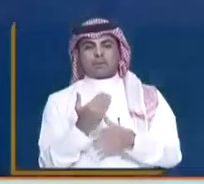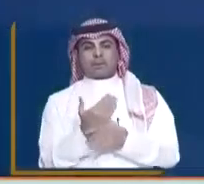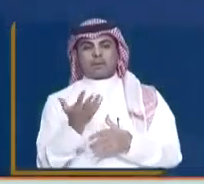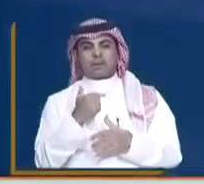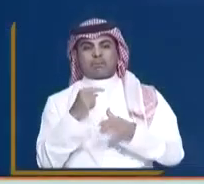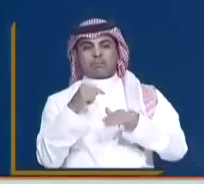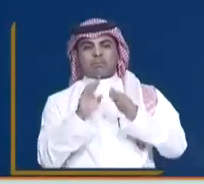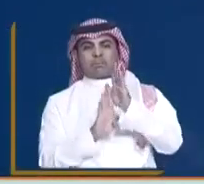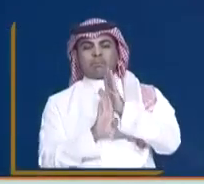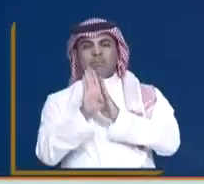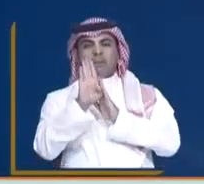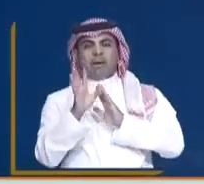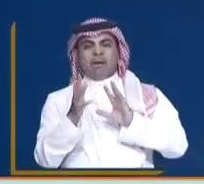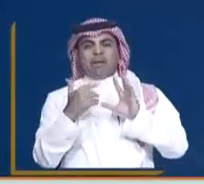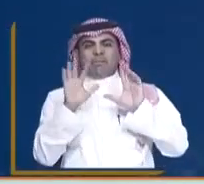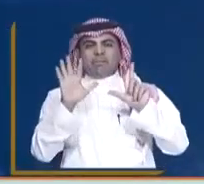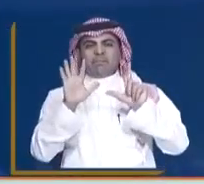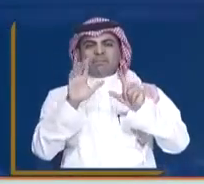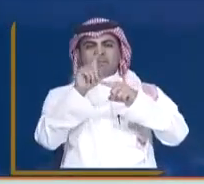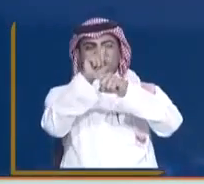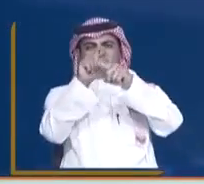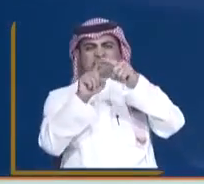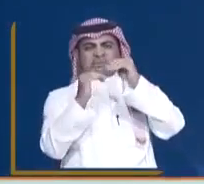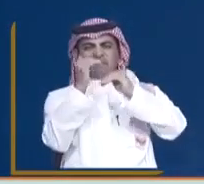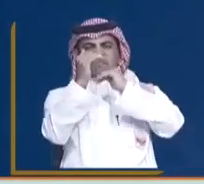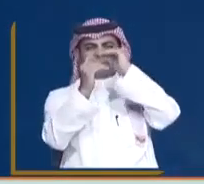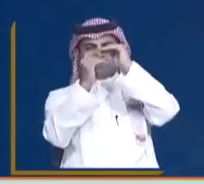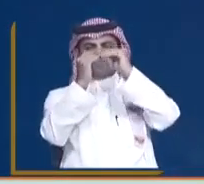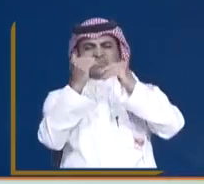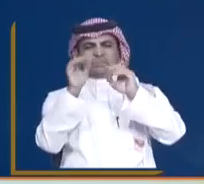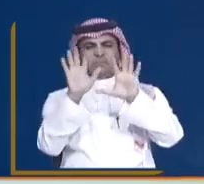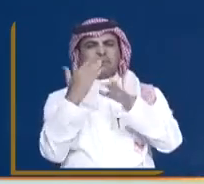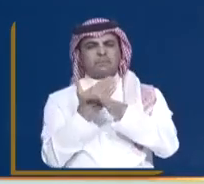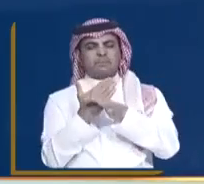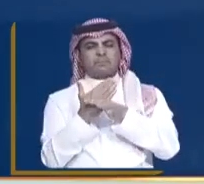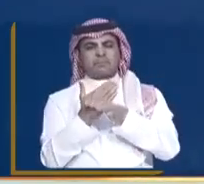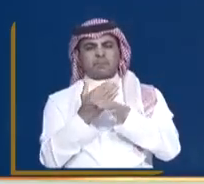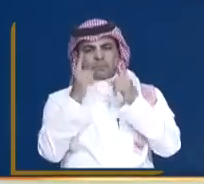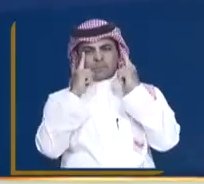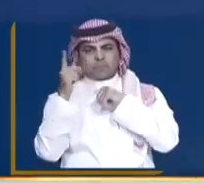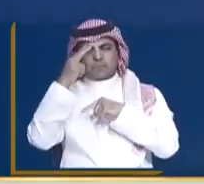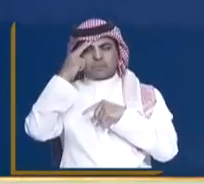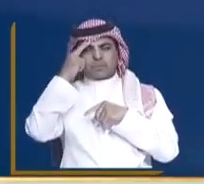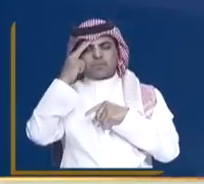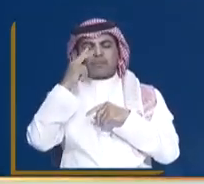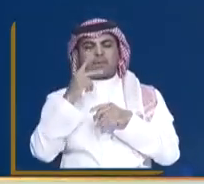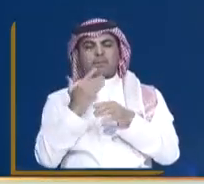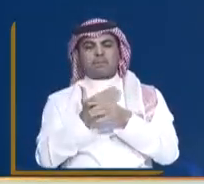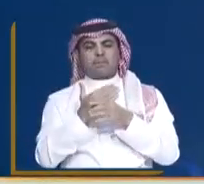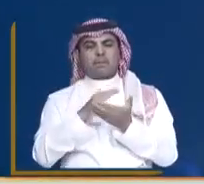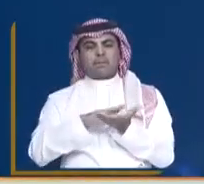قفزت سبعه عشر مرتبه التي طبعا اطلقها البنك الدولي